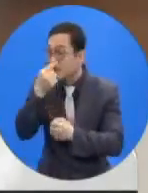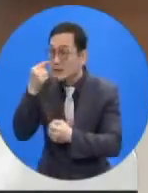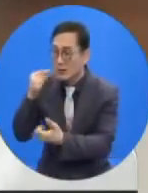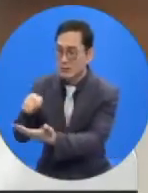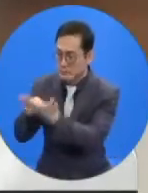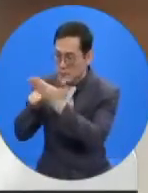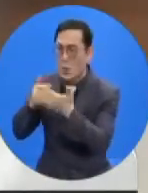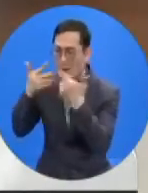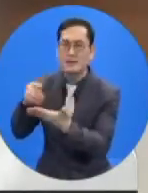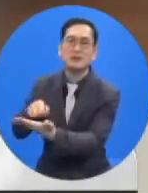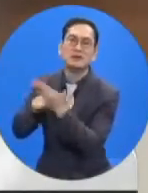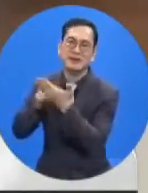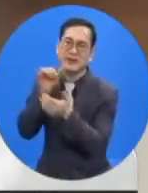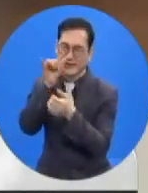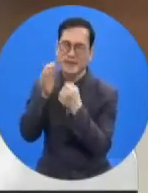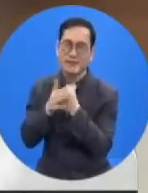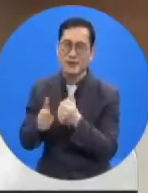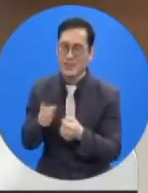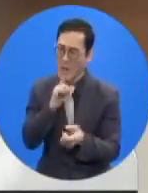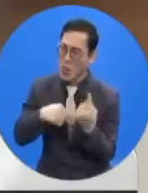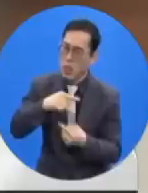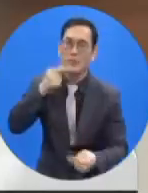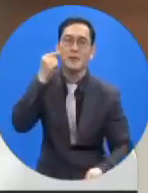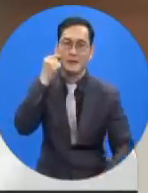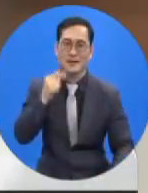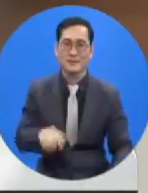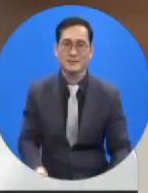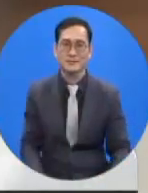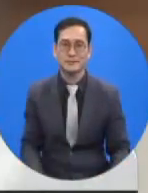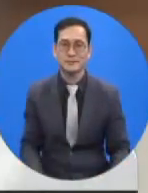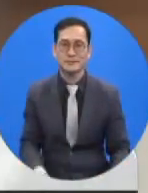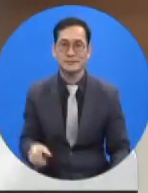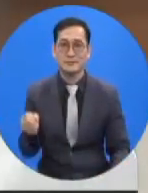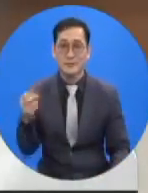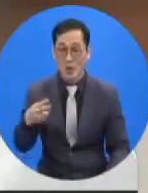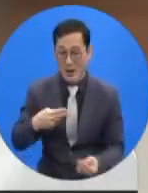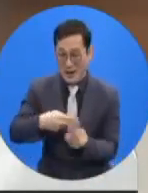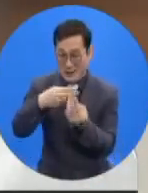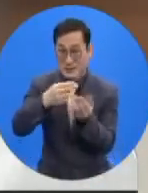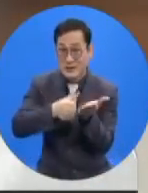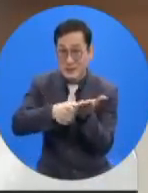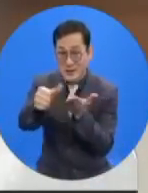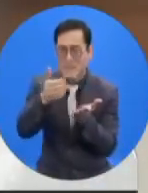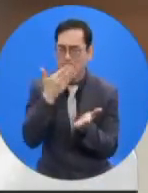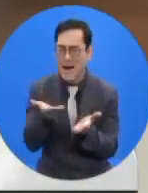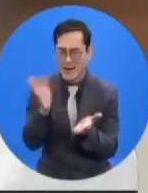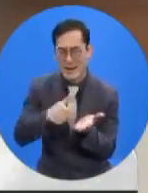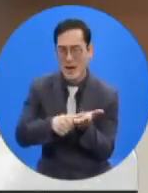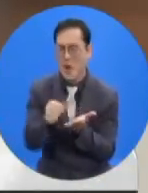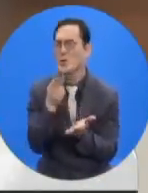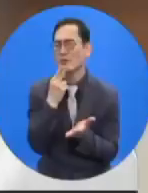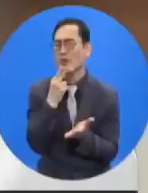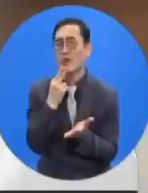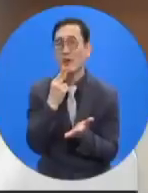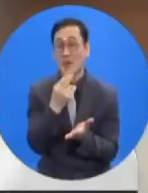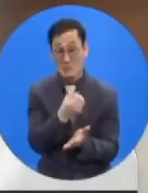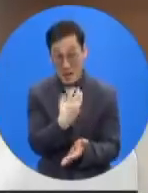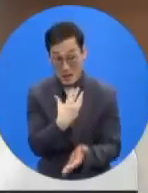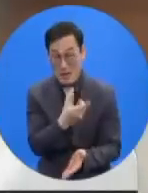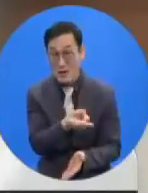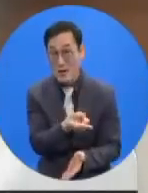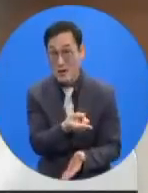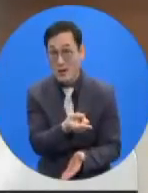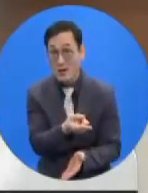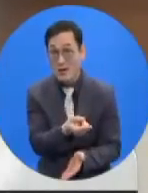우리 이경 부대변인께서 카드 디스크를 없앨 수 있었는데 없애지 않은 것, 그것은 뭐 우리가 은닉이나 이런